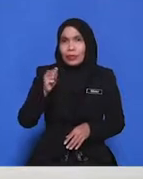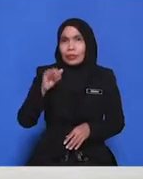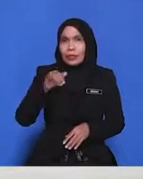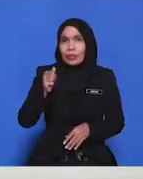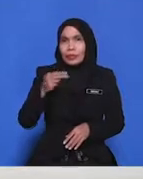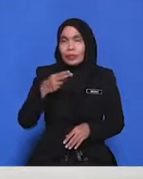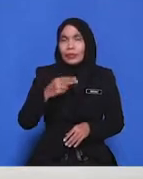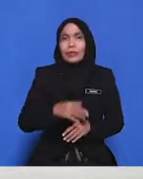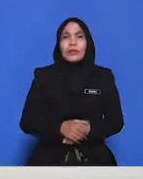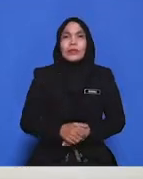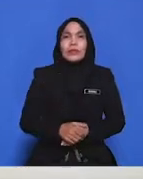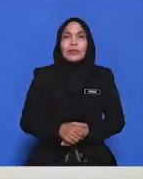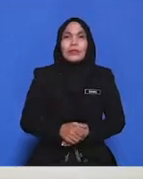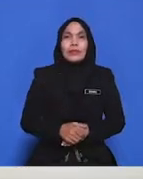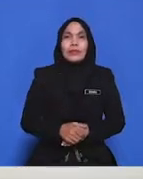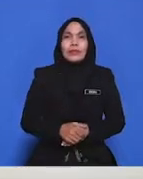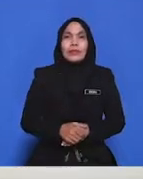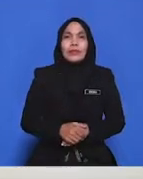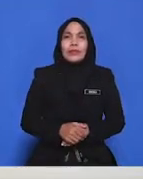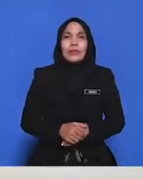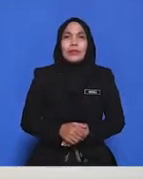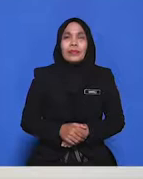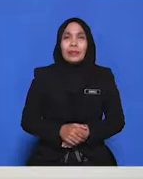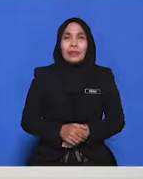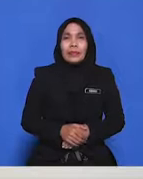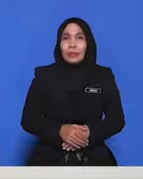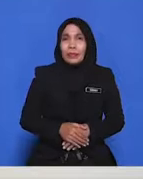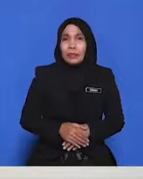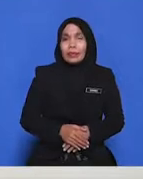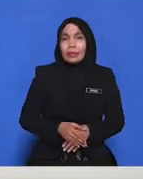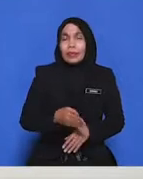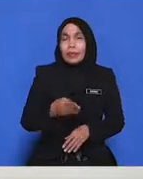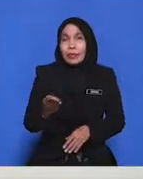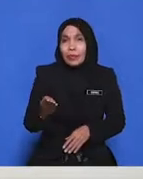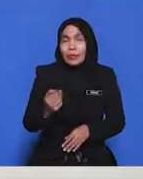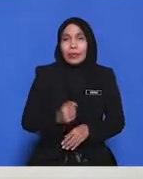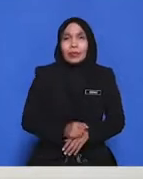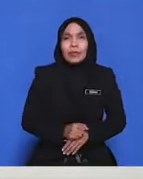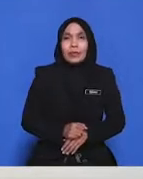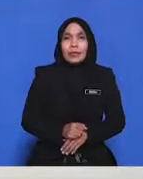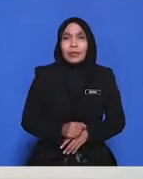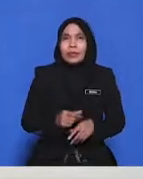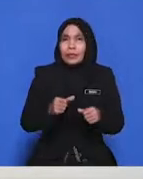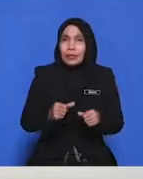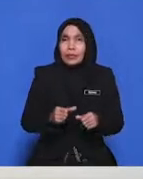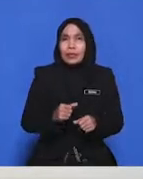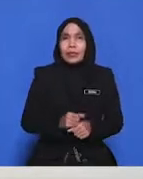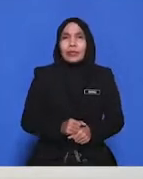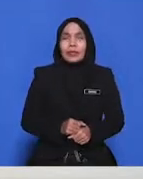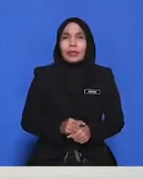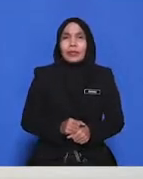jiwa rakyat. Walaupun begitu, As-Sayyid Jamaluddin Al-Afghani tetap